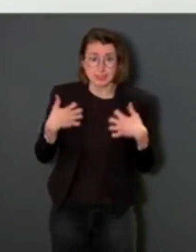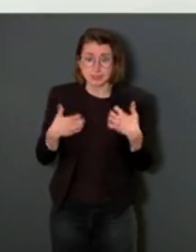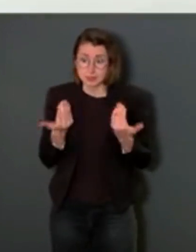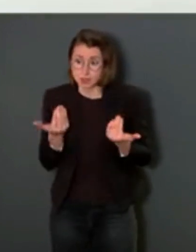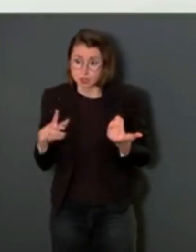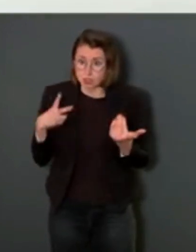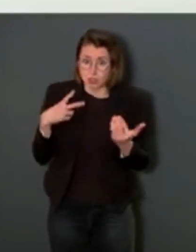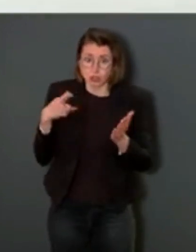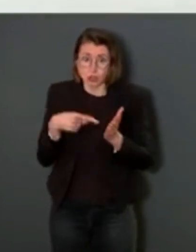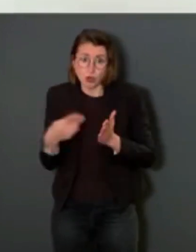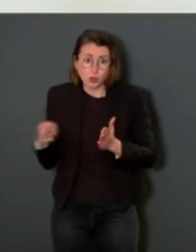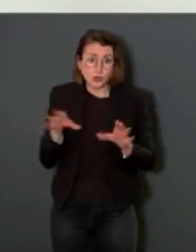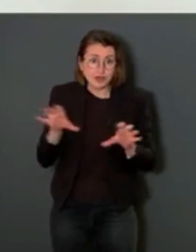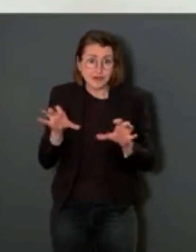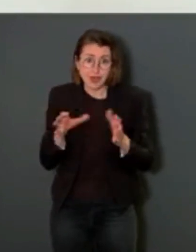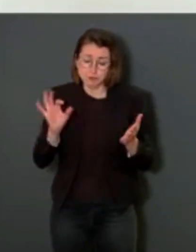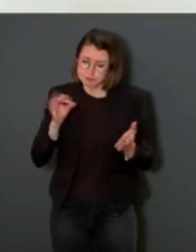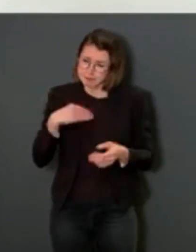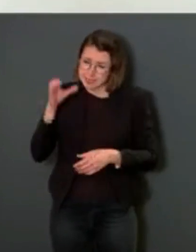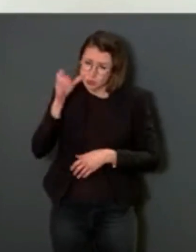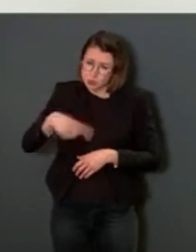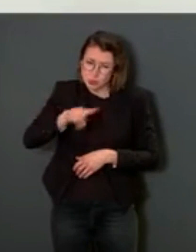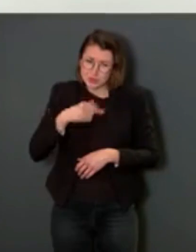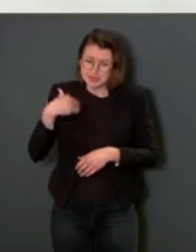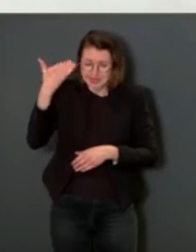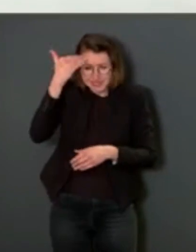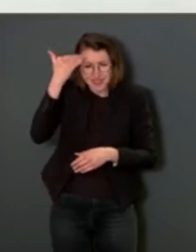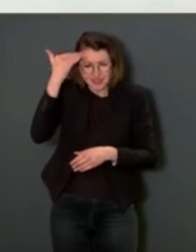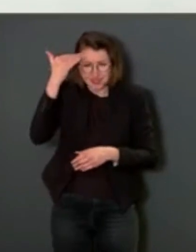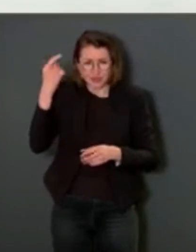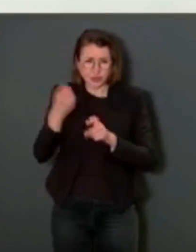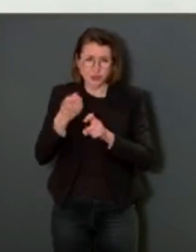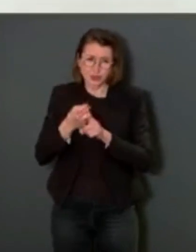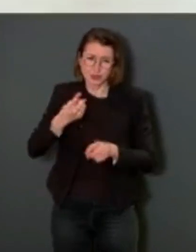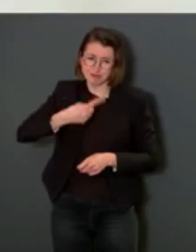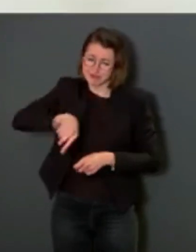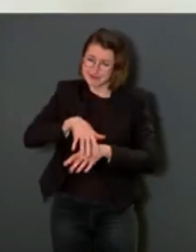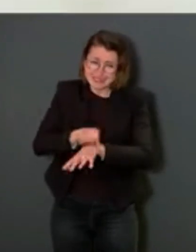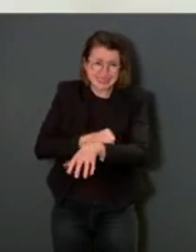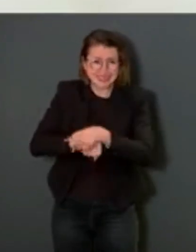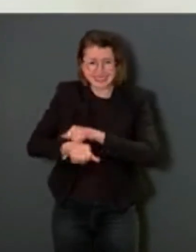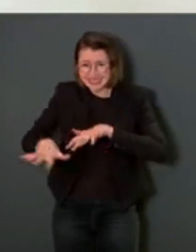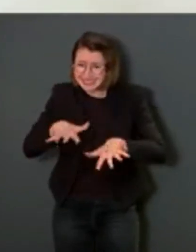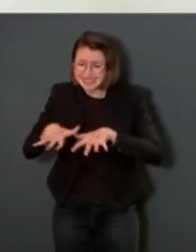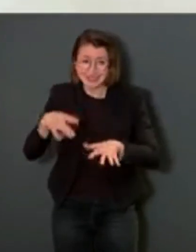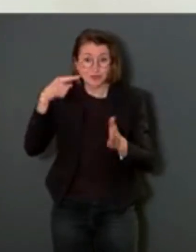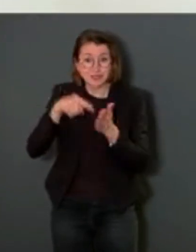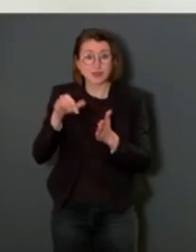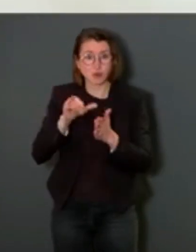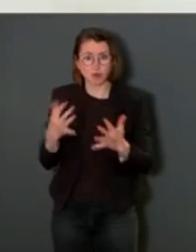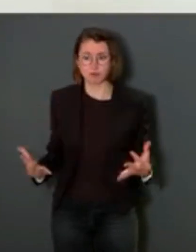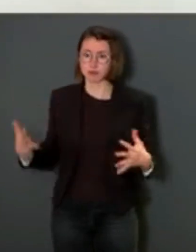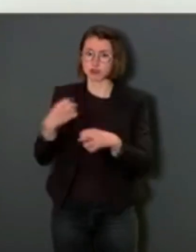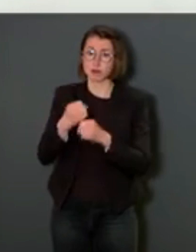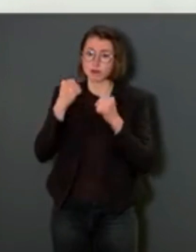vos voix, nous mettons tout en œuvre pour retrouver ensemble avec vous cette liberté. Mais pour faire cela, nous